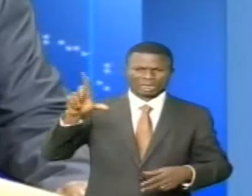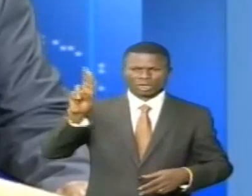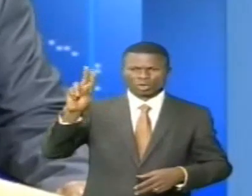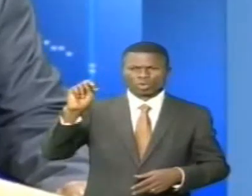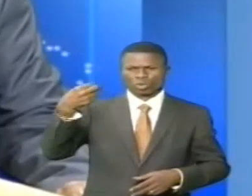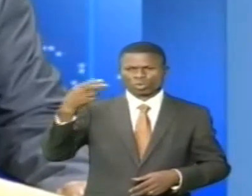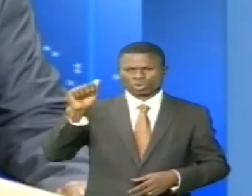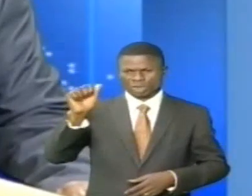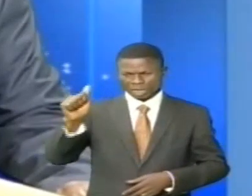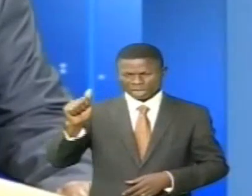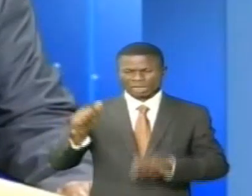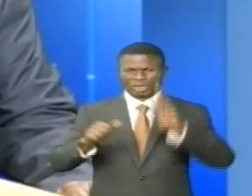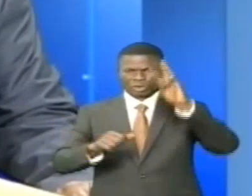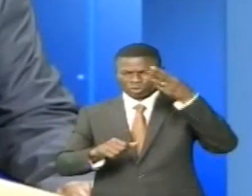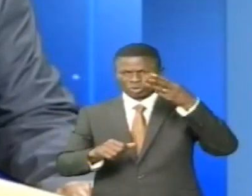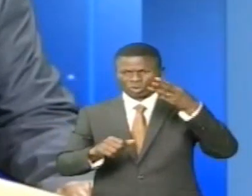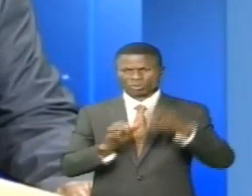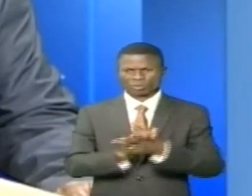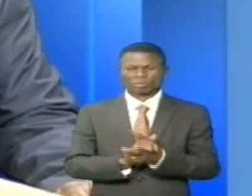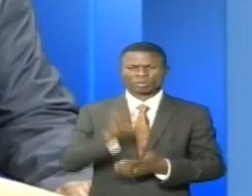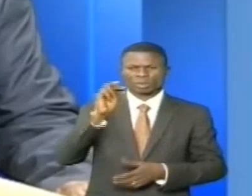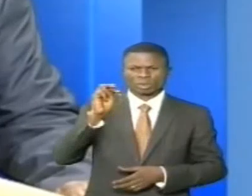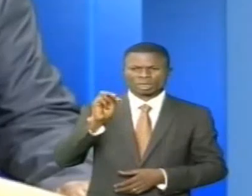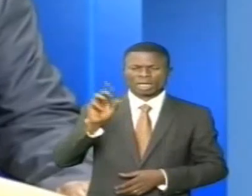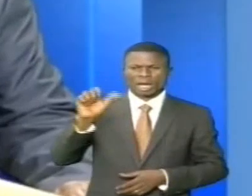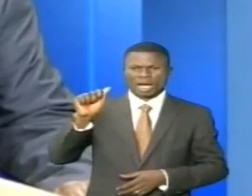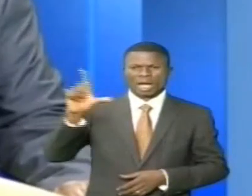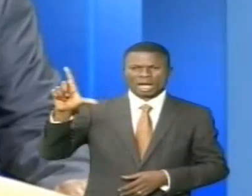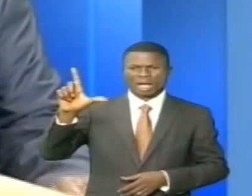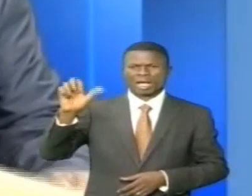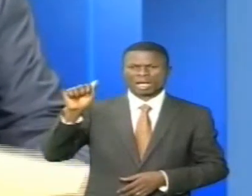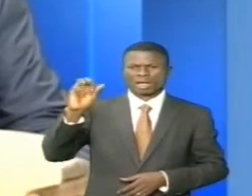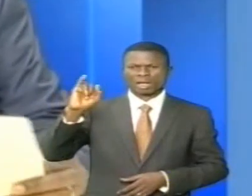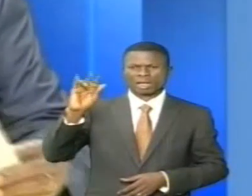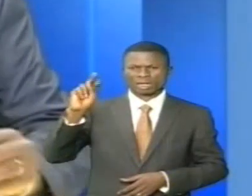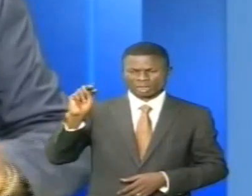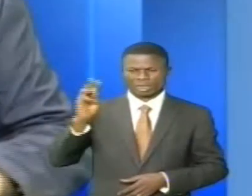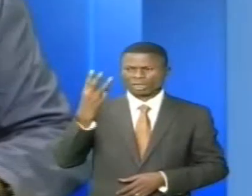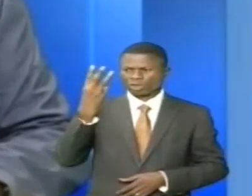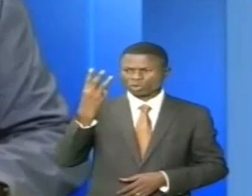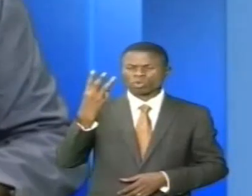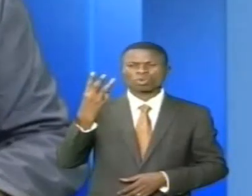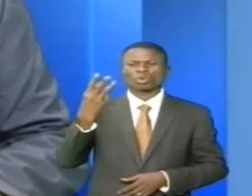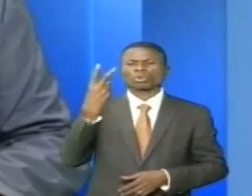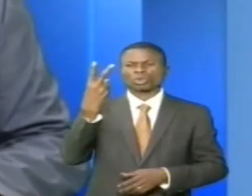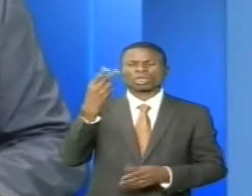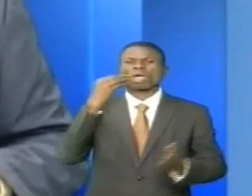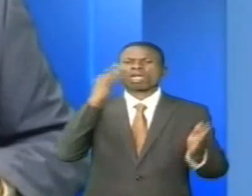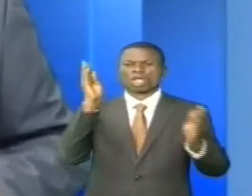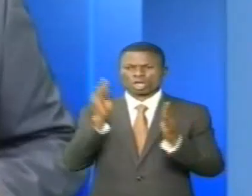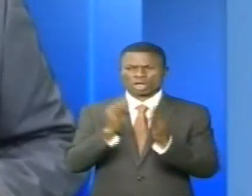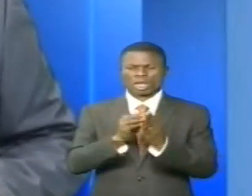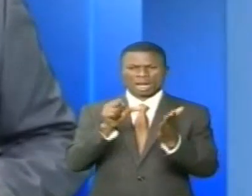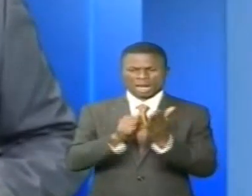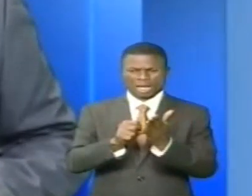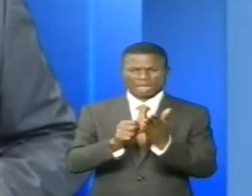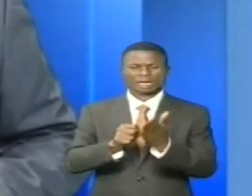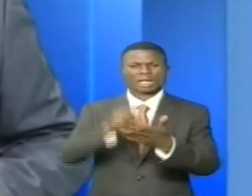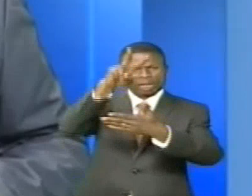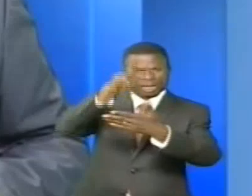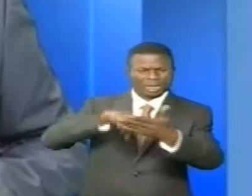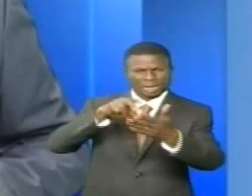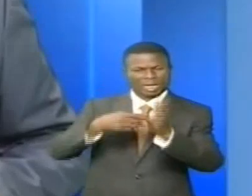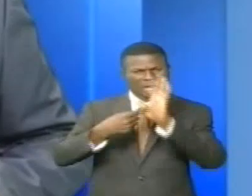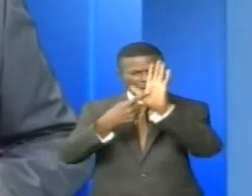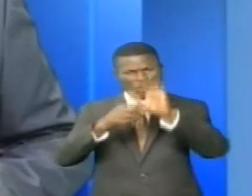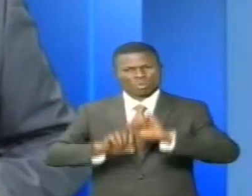M. Kyungu Mushidi Alain. Voilà donc les deux ordonnances que je suis venu vous